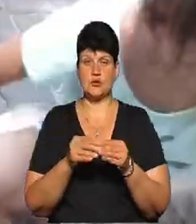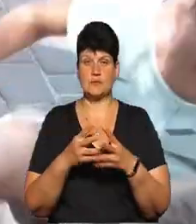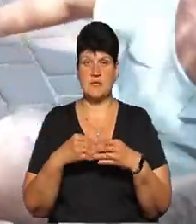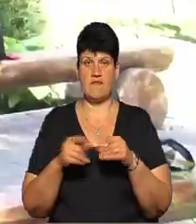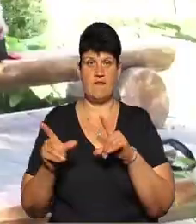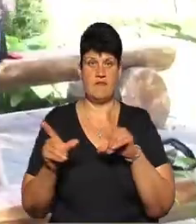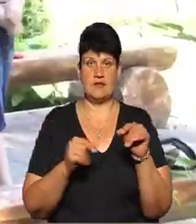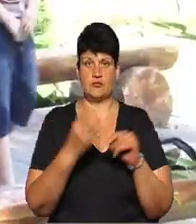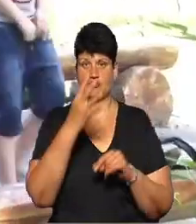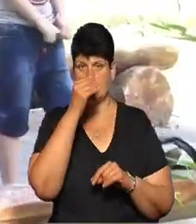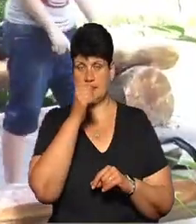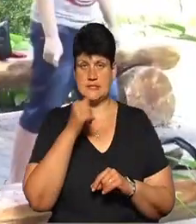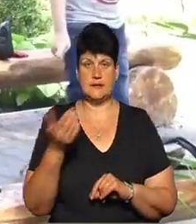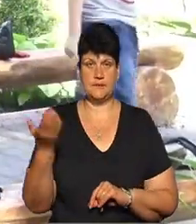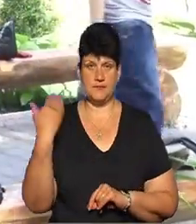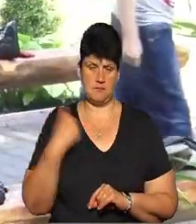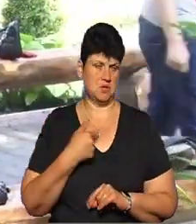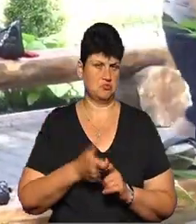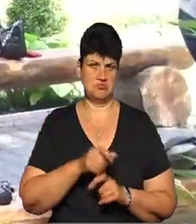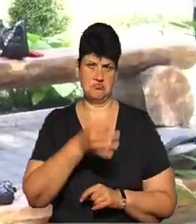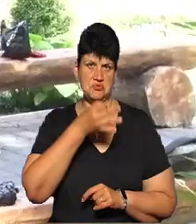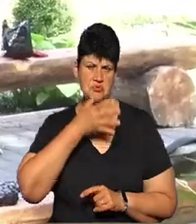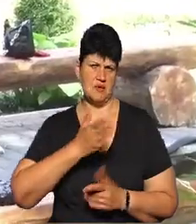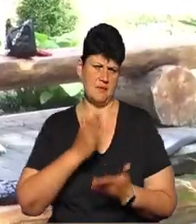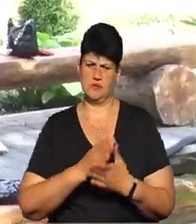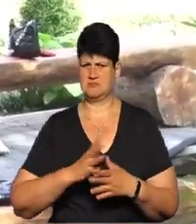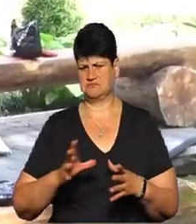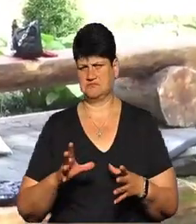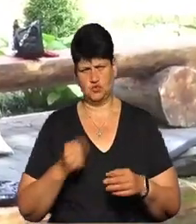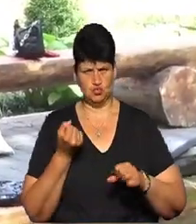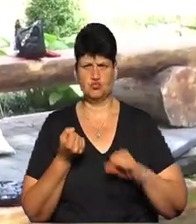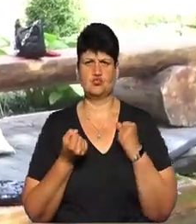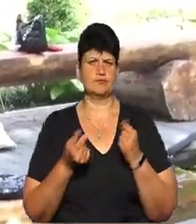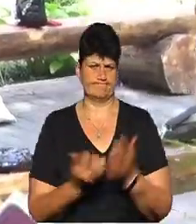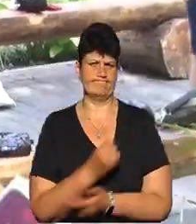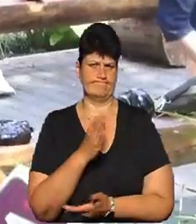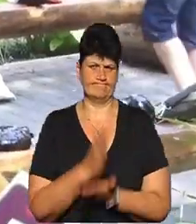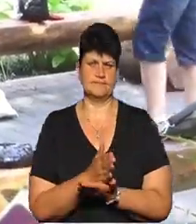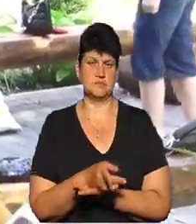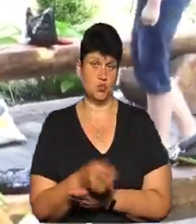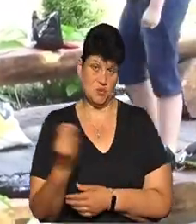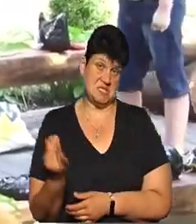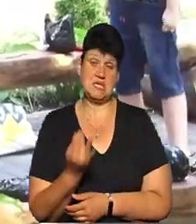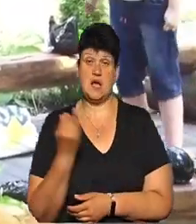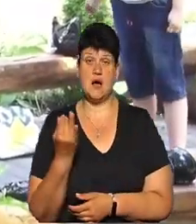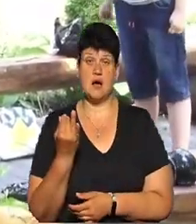тому. Мені дуже подобається, я знайшла собі друзів, тут цікаво,